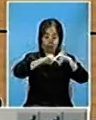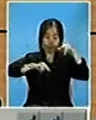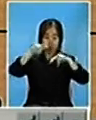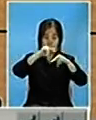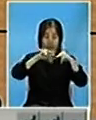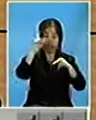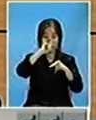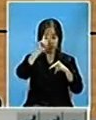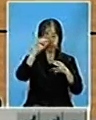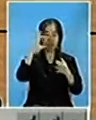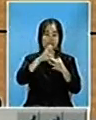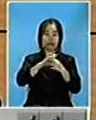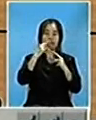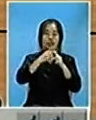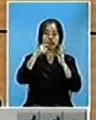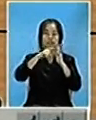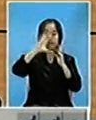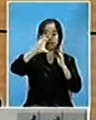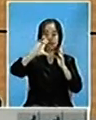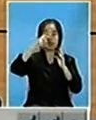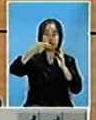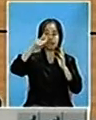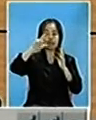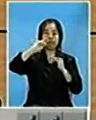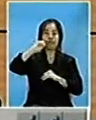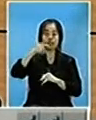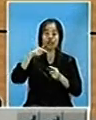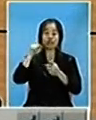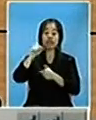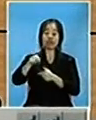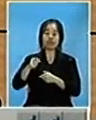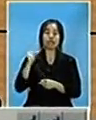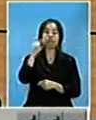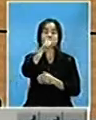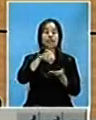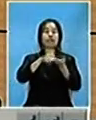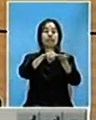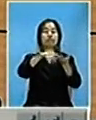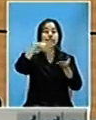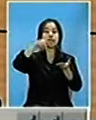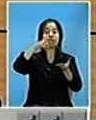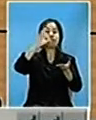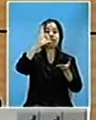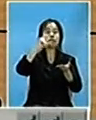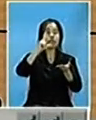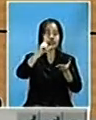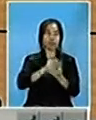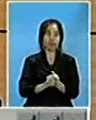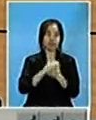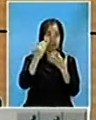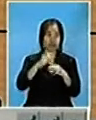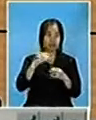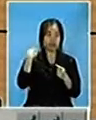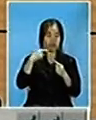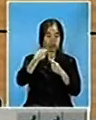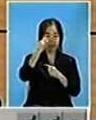คือร้อยตำรวจเอกเฉลิมอยู่บำรุงเป็นคนใช้เขาไปยื่นต่อปปช.แล้วนำมาซึ่งศาลรัฐธรรมนูญตัด